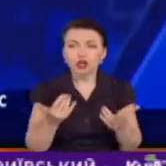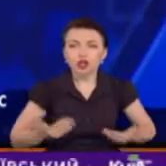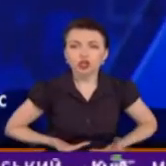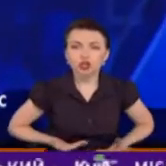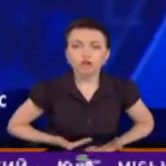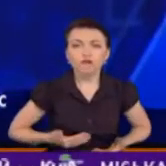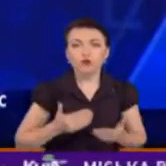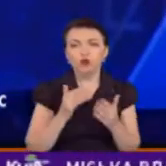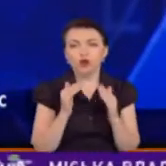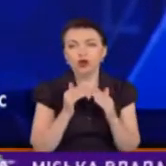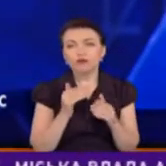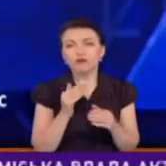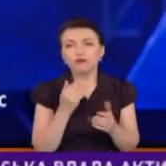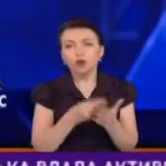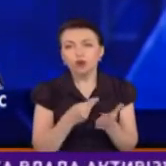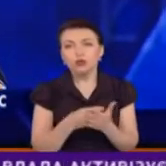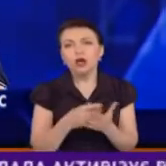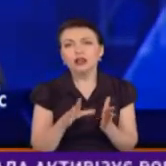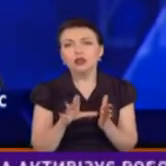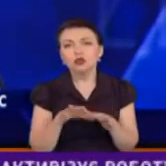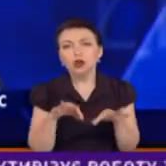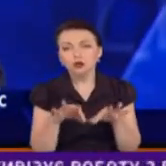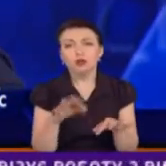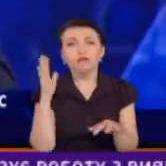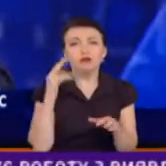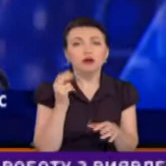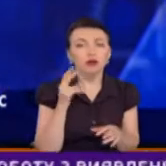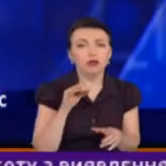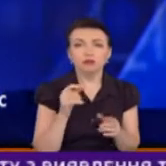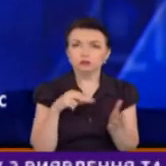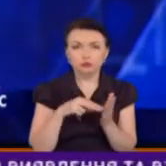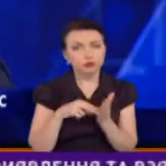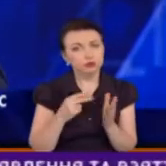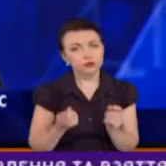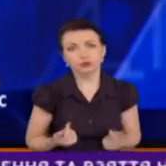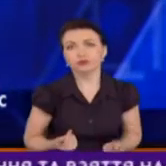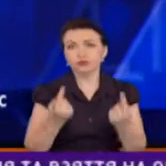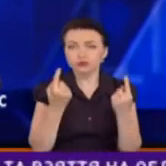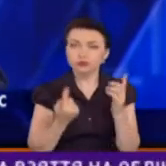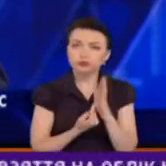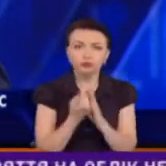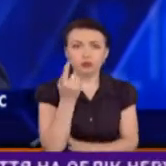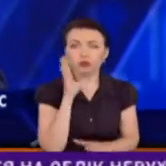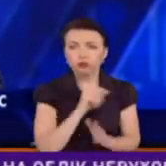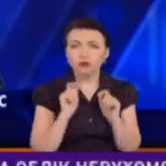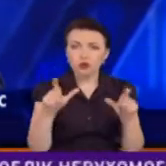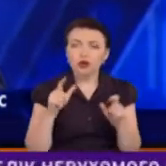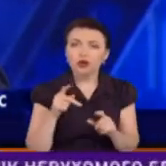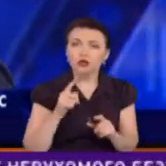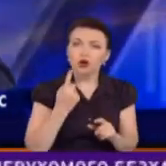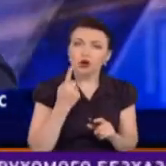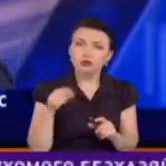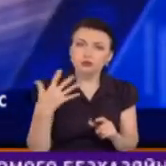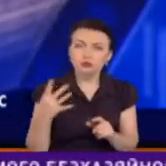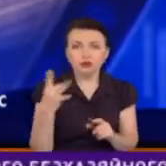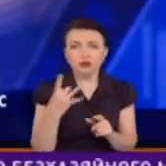для електротранспорту, для водоканалів може зрости ціна 1,5-2 рази. Ось це прогноз, який вони прорахували. Так, це